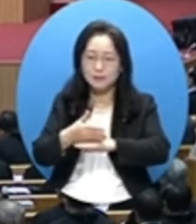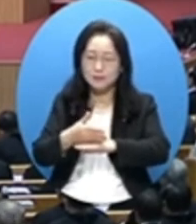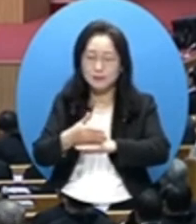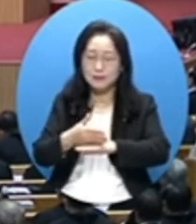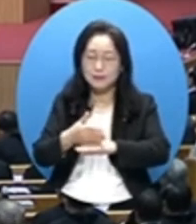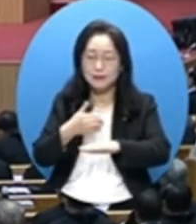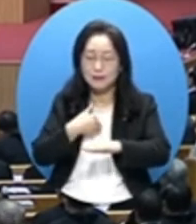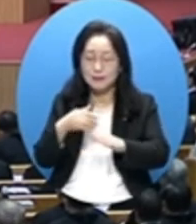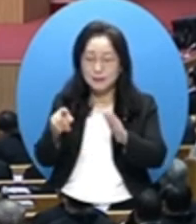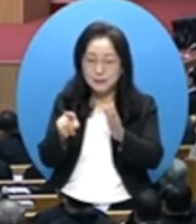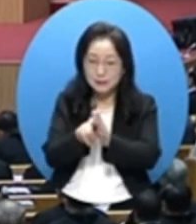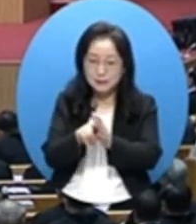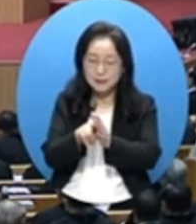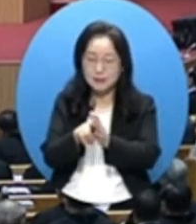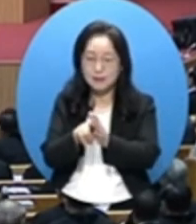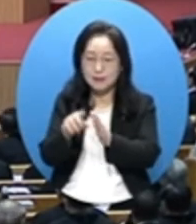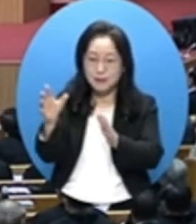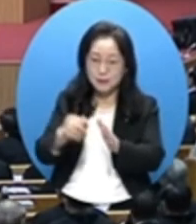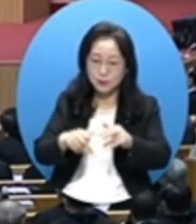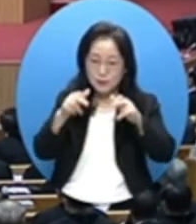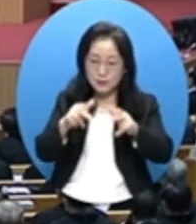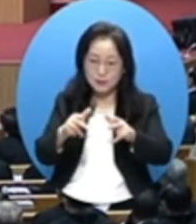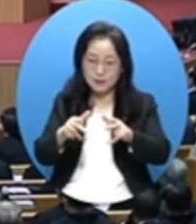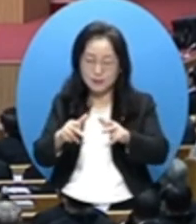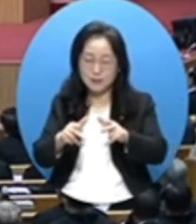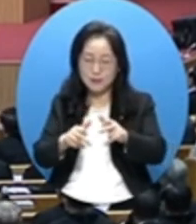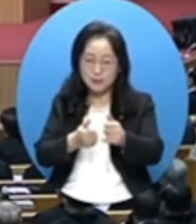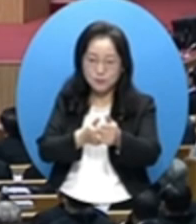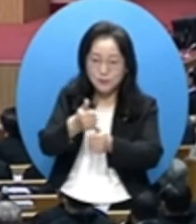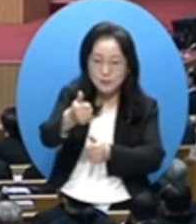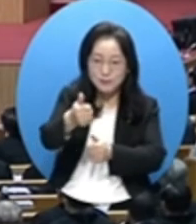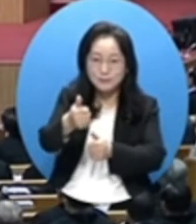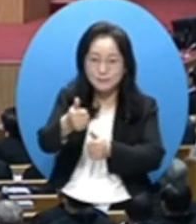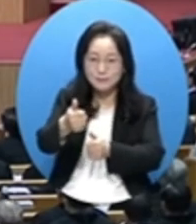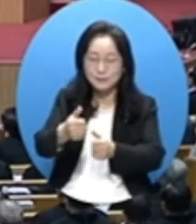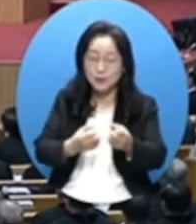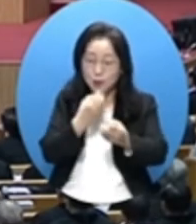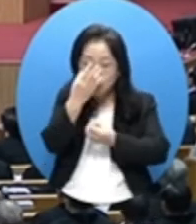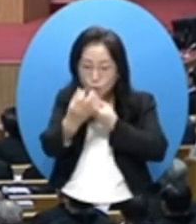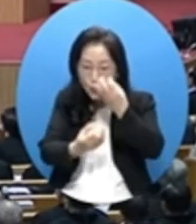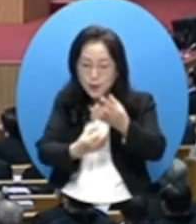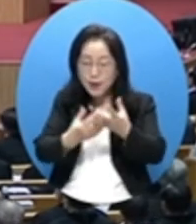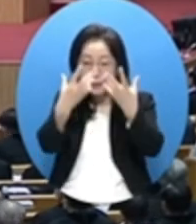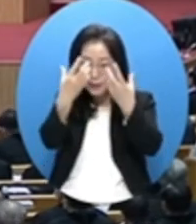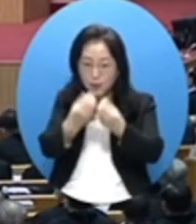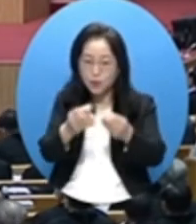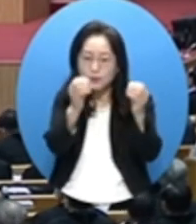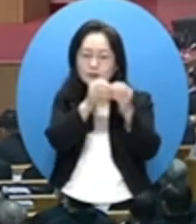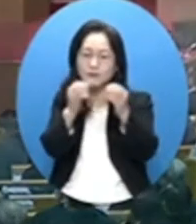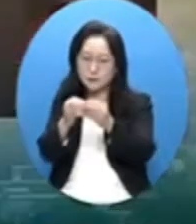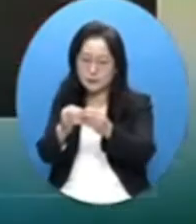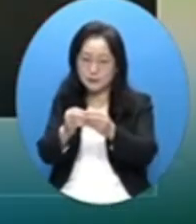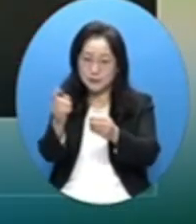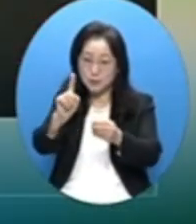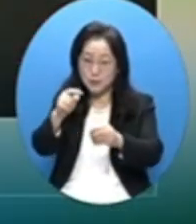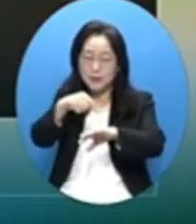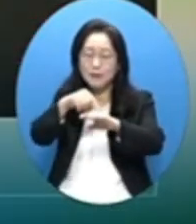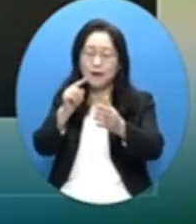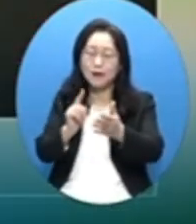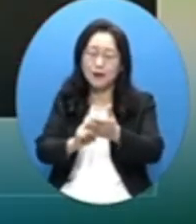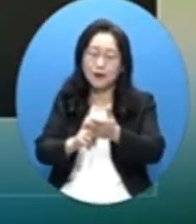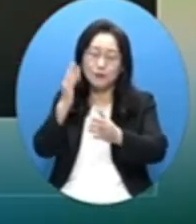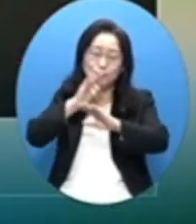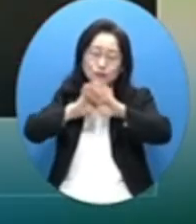신앙을 통해 장애를 극복하는 모든 고백을 실어 적어서 마음은 푸른 창공을